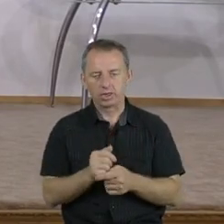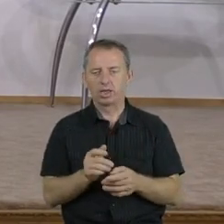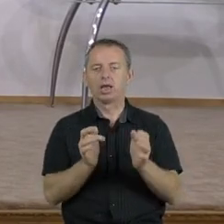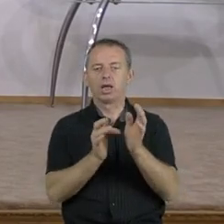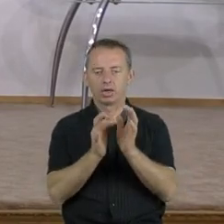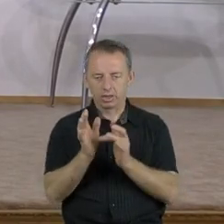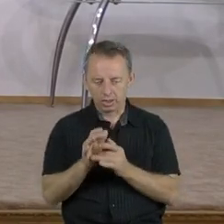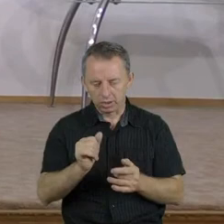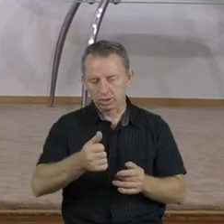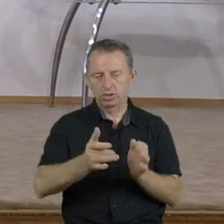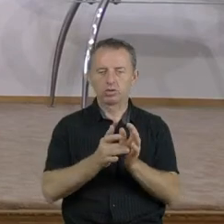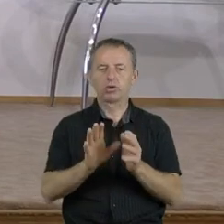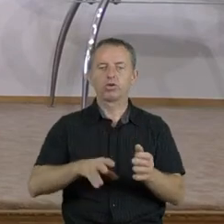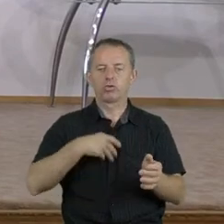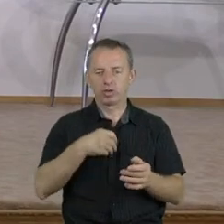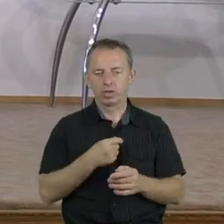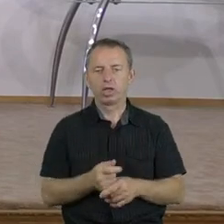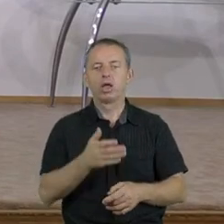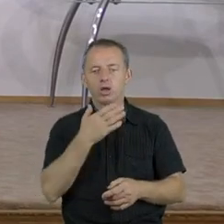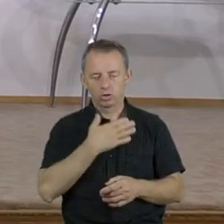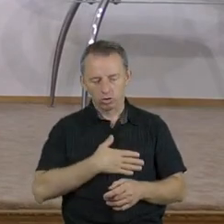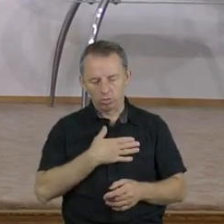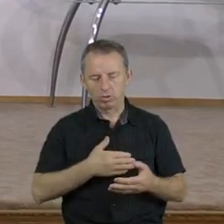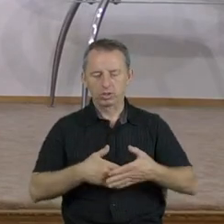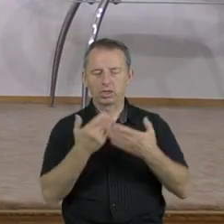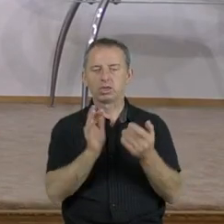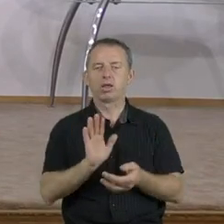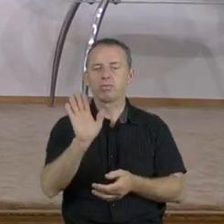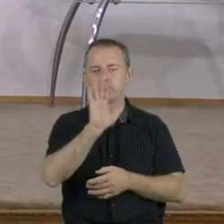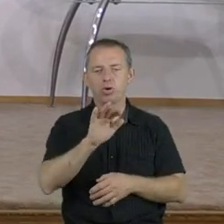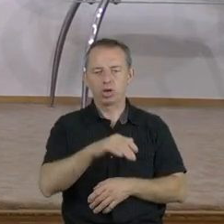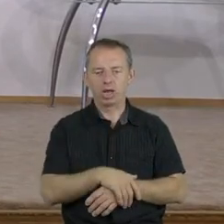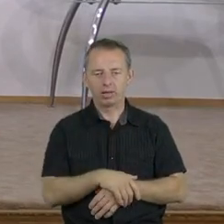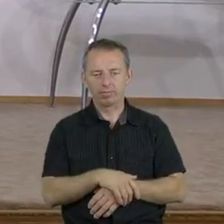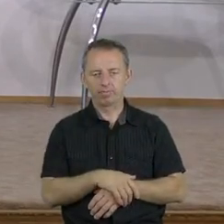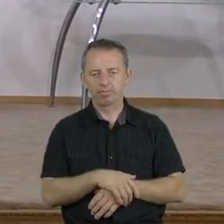Chrystus i Jego Świątynia, Sobota Dniem Boga.